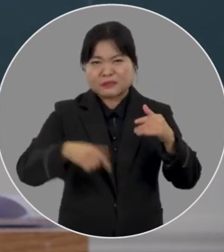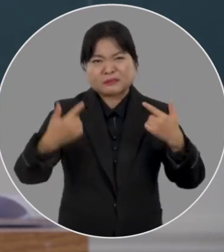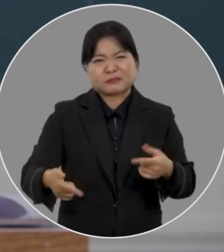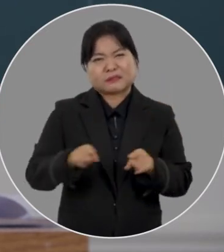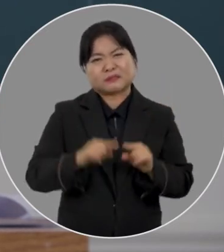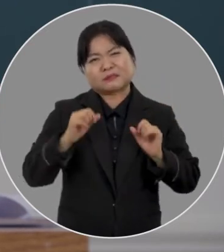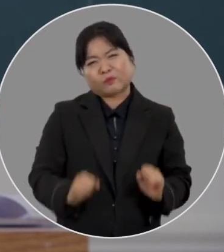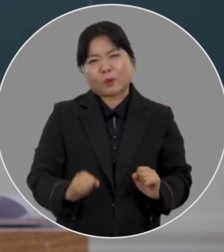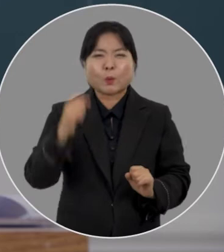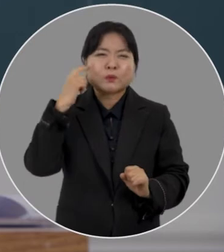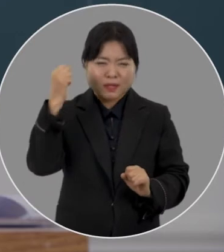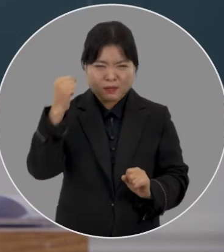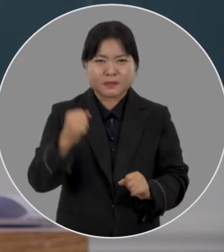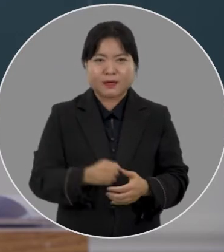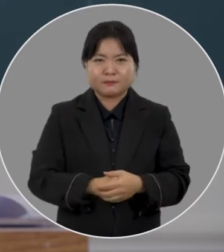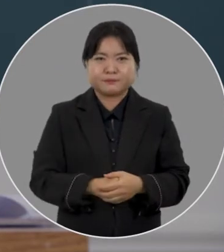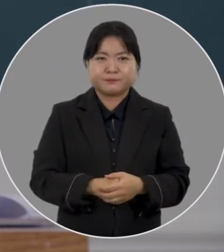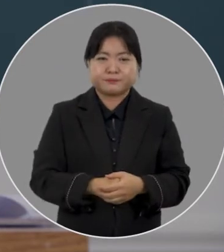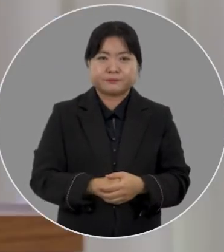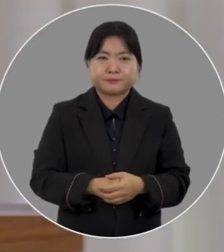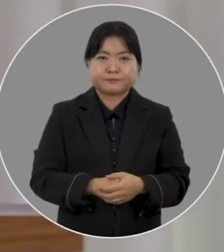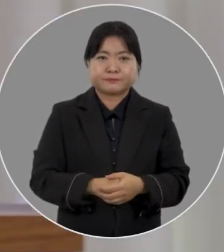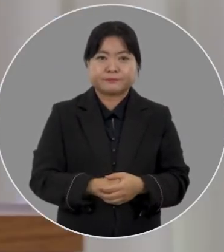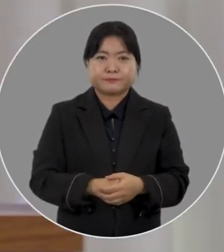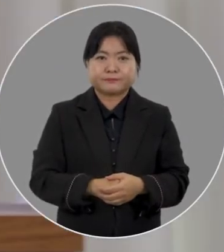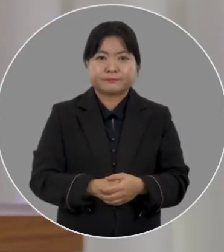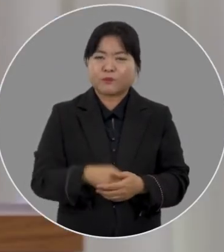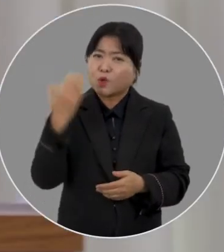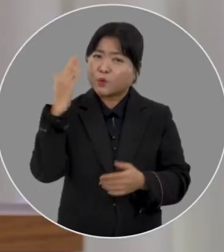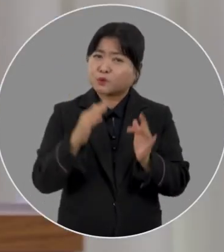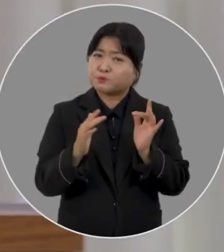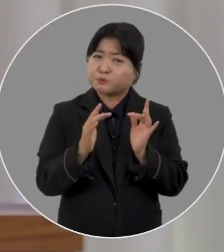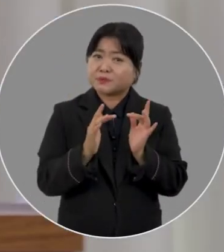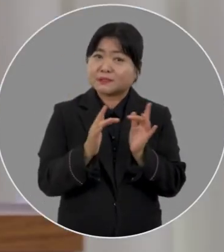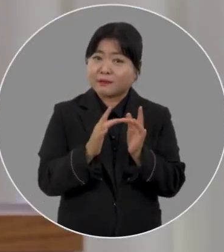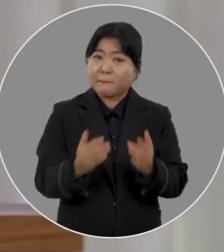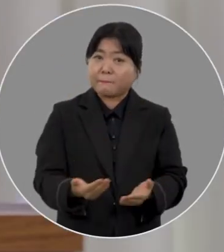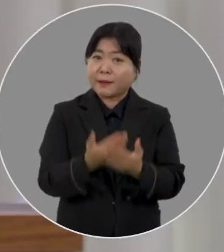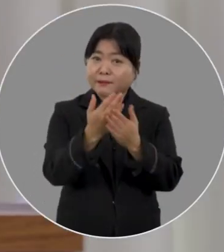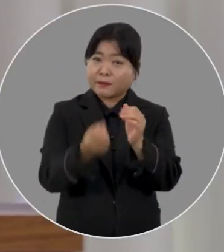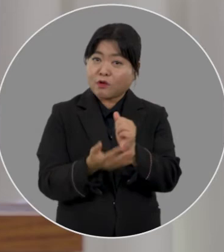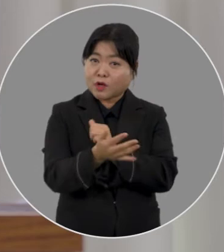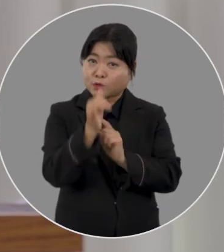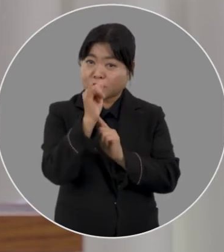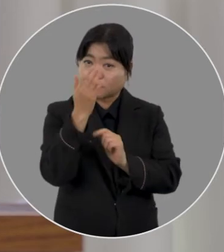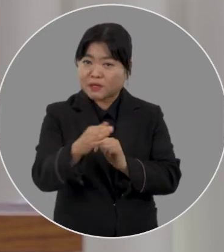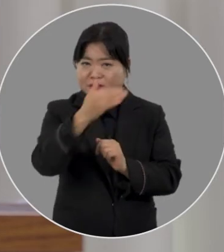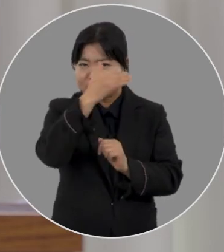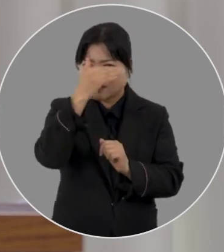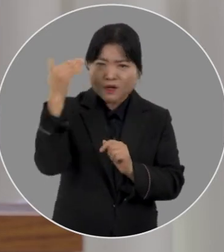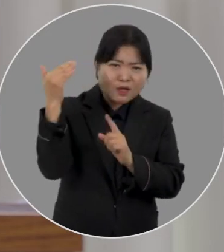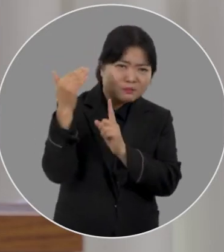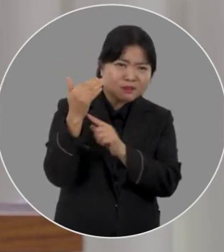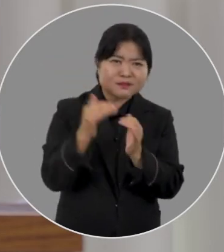늘 상존해 왔다라는 생각을 하게 됩니다. 네. 요즘 그 뭐 인터넷 발달의 영향도 있겠지만 우리 이게